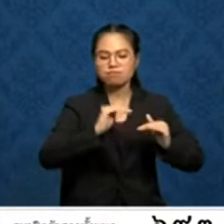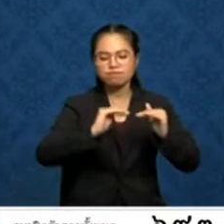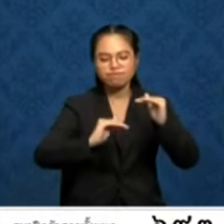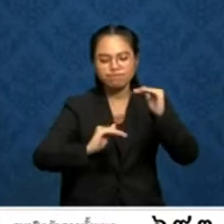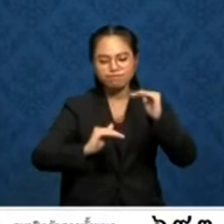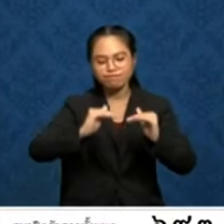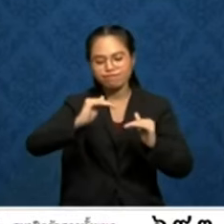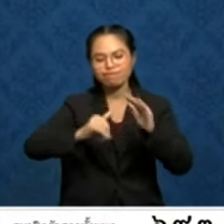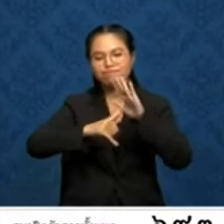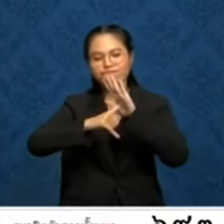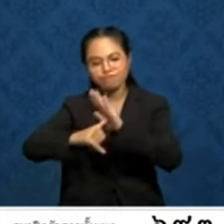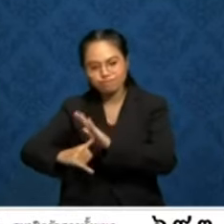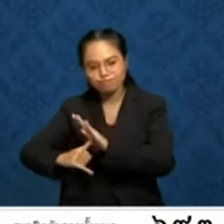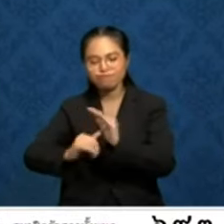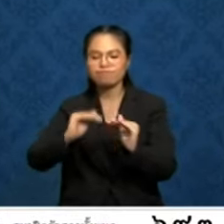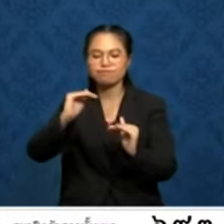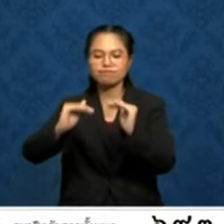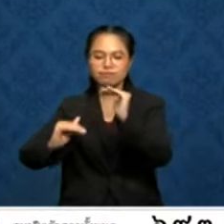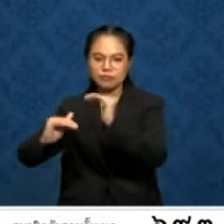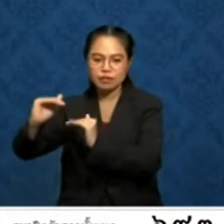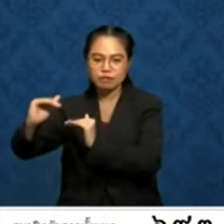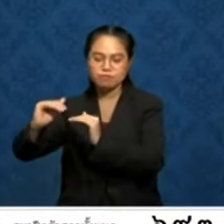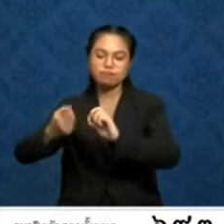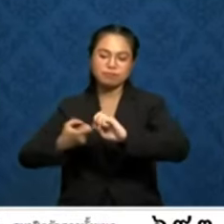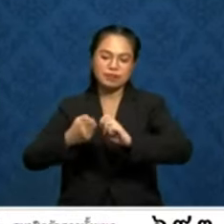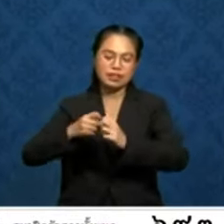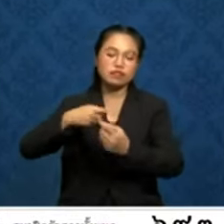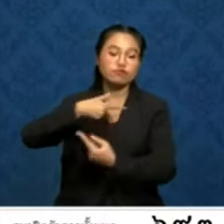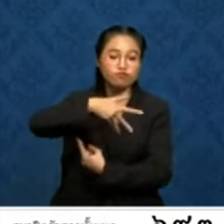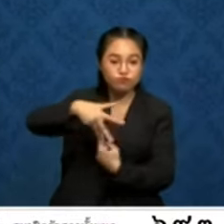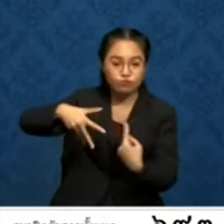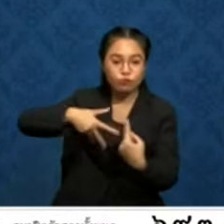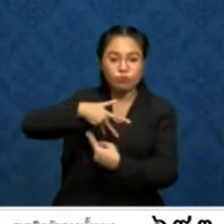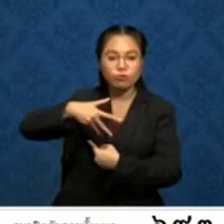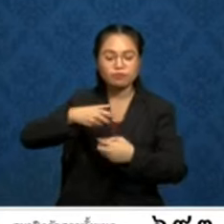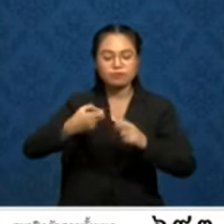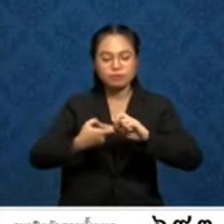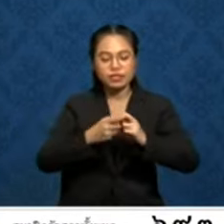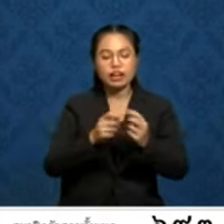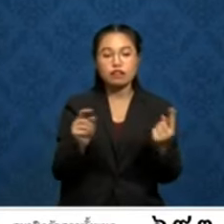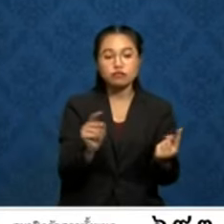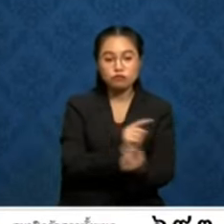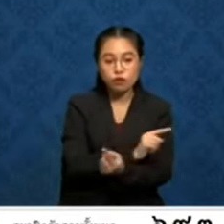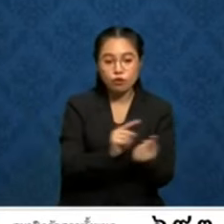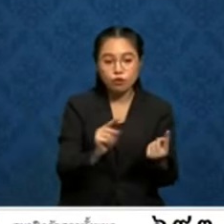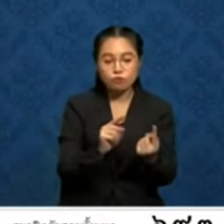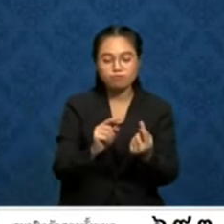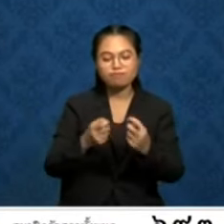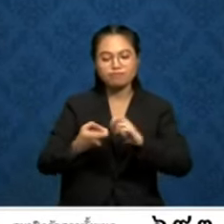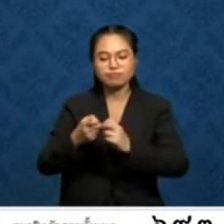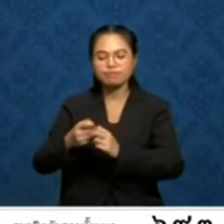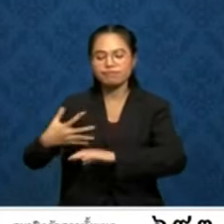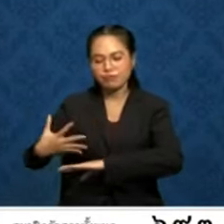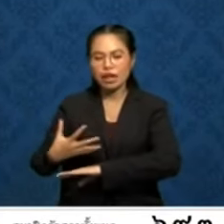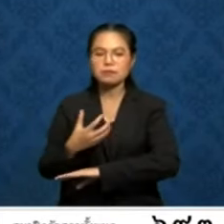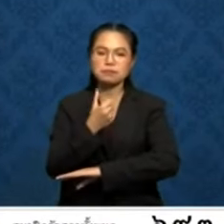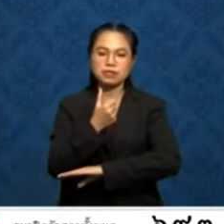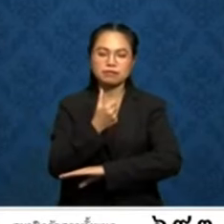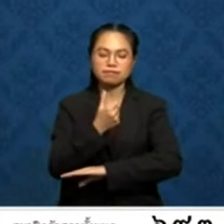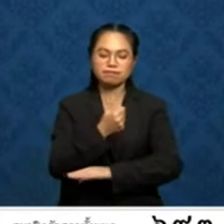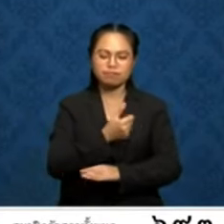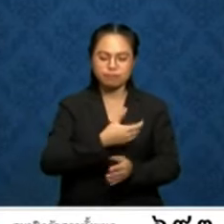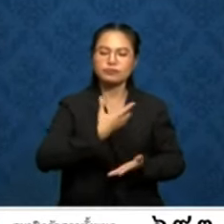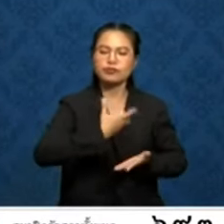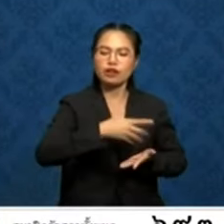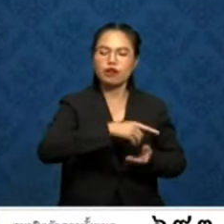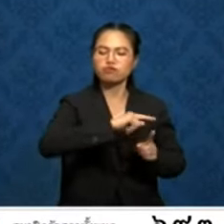แรงขึ้นทุกทีปัญหาสิ่งแวดล้อมปัญหาสังคมและการเมืองทั้งหมดนี้คือ